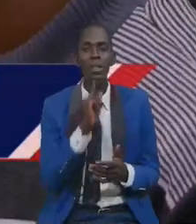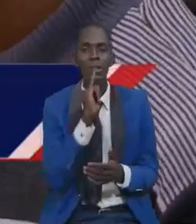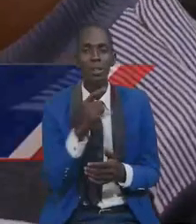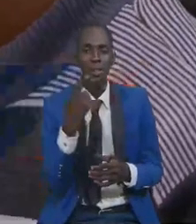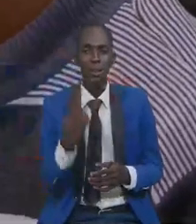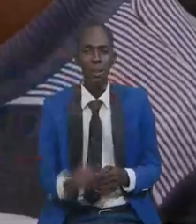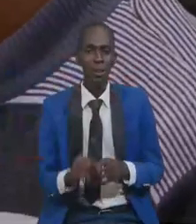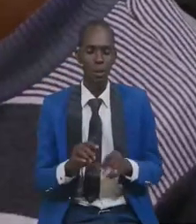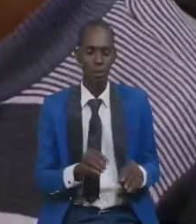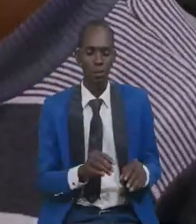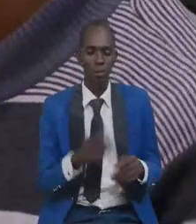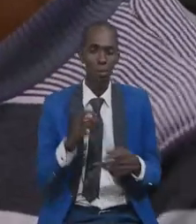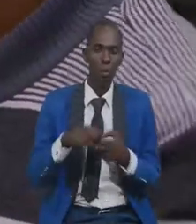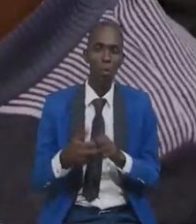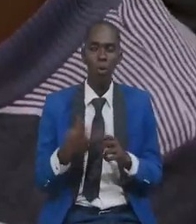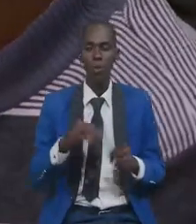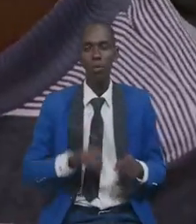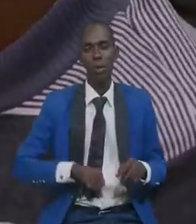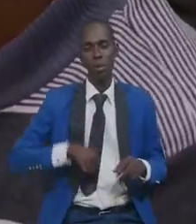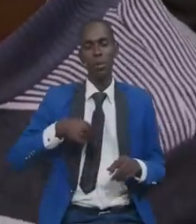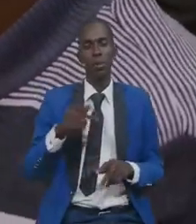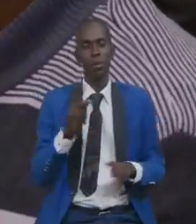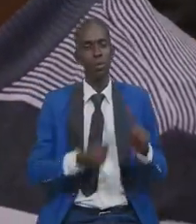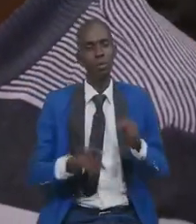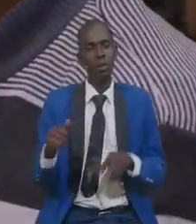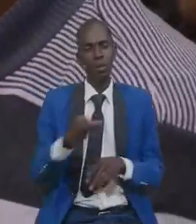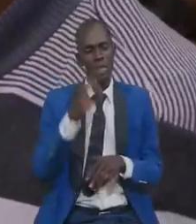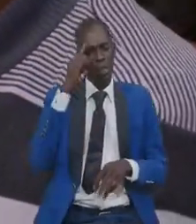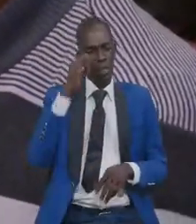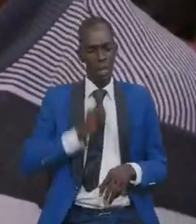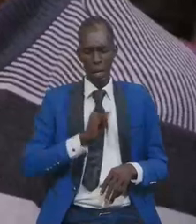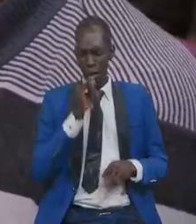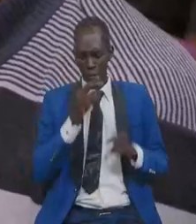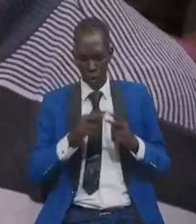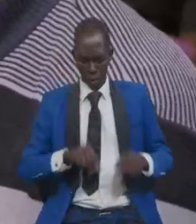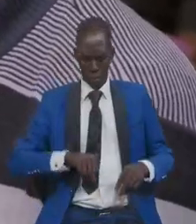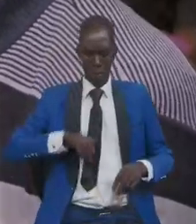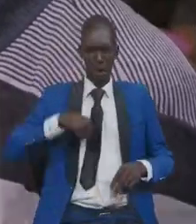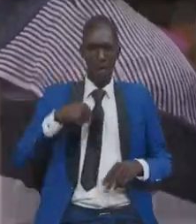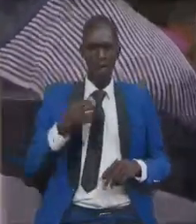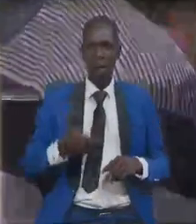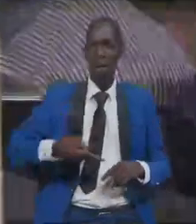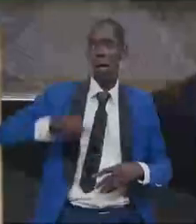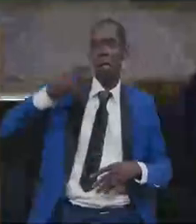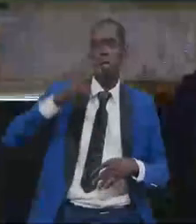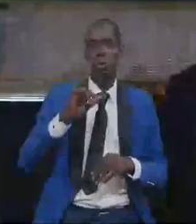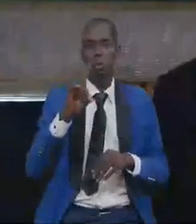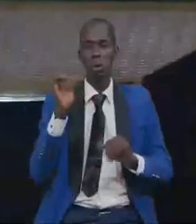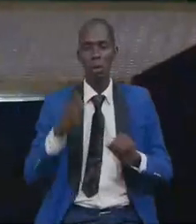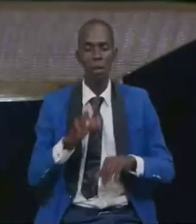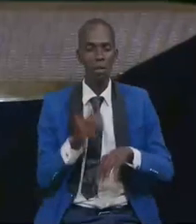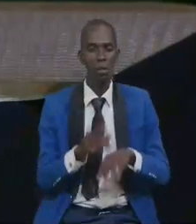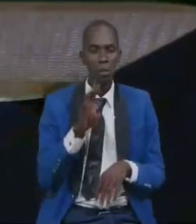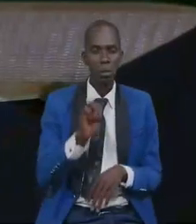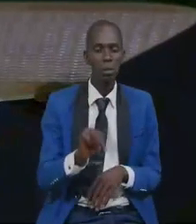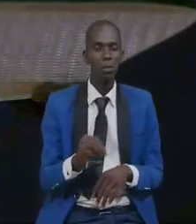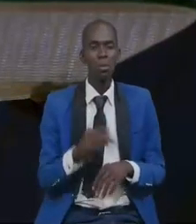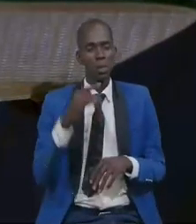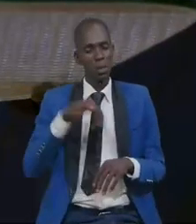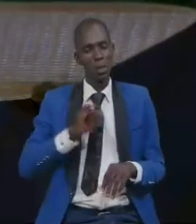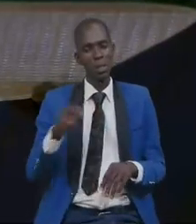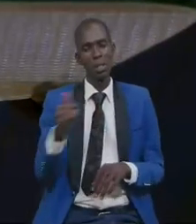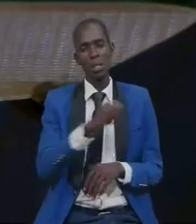l'orgueilleux. Il pense de lui-même très haut, que personne ne peut le toucher. Il pense qu'ils sont très élevés. Ils sont